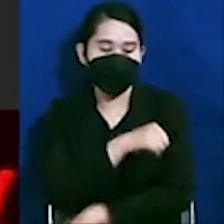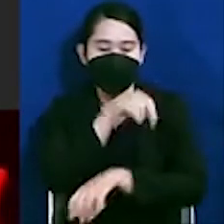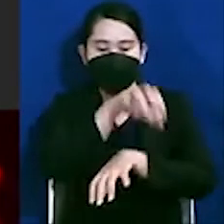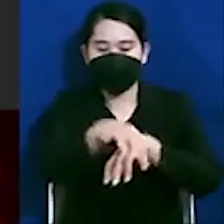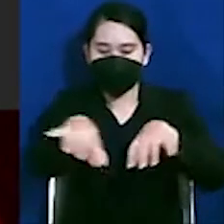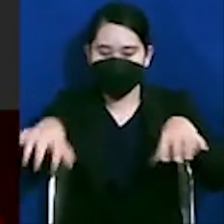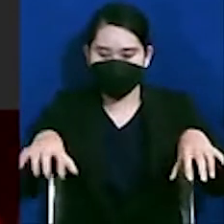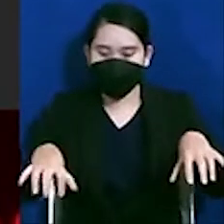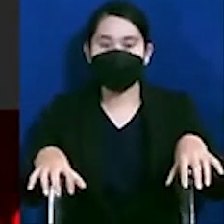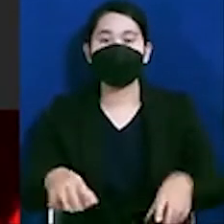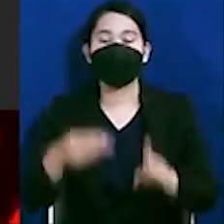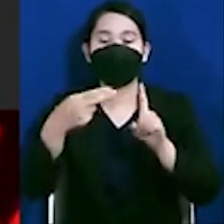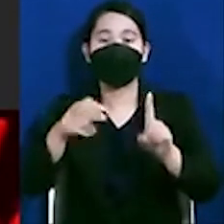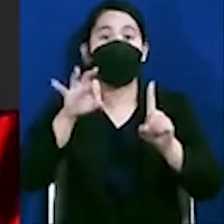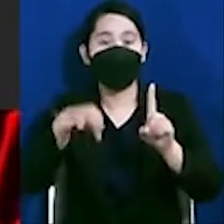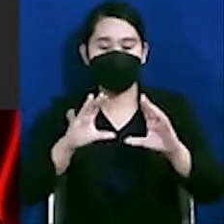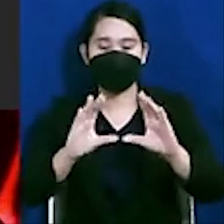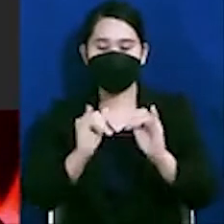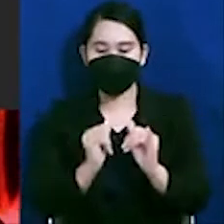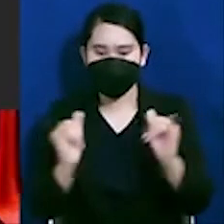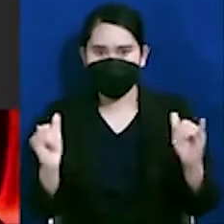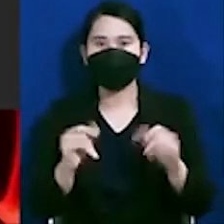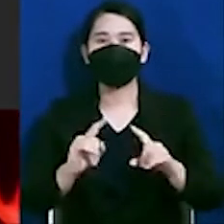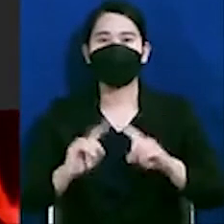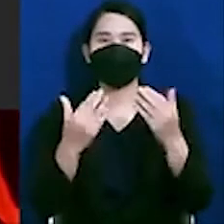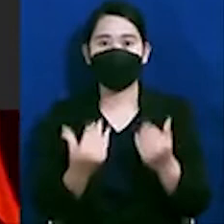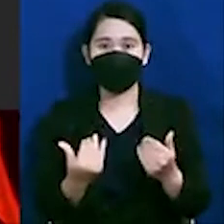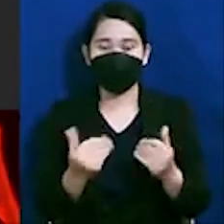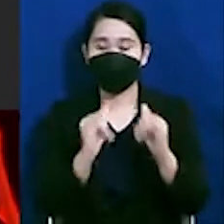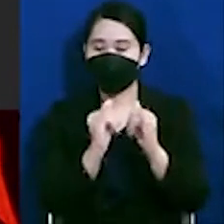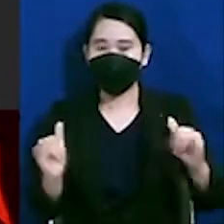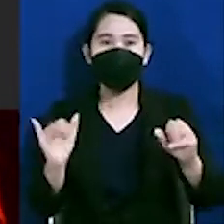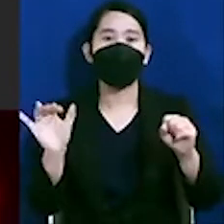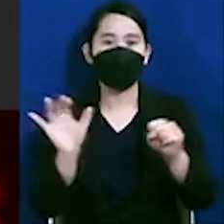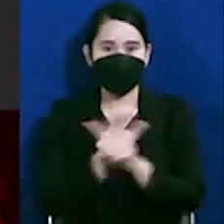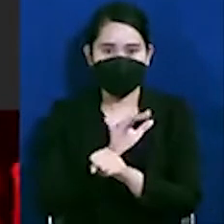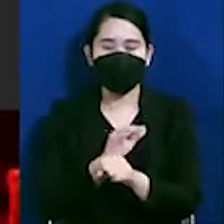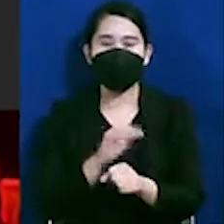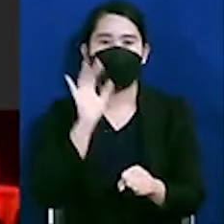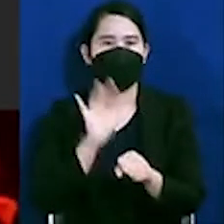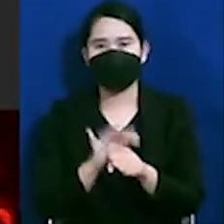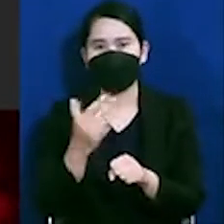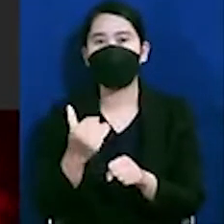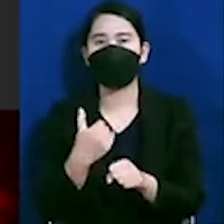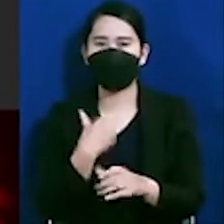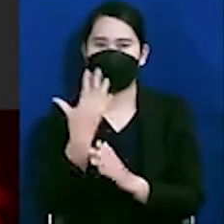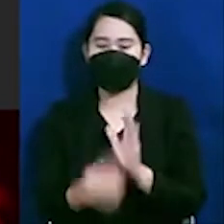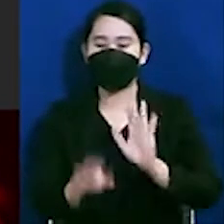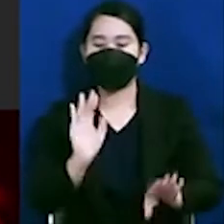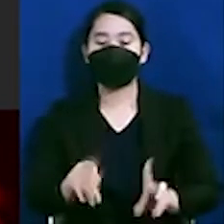ถึงหมื่นเก้าพันกว่าตัวเองนะครับแต่ปัจจุบันที่จำนวนเหลือเนี่ยครับจริงๆนะครับไม่ถึงพันเตียงนะครับนั้น